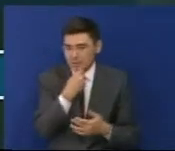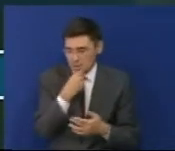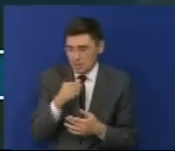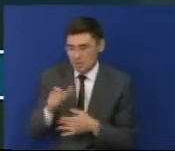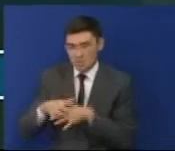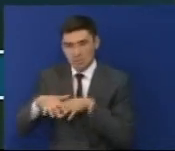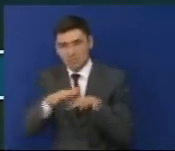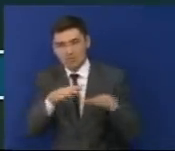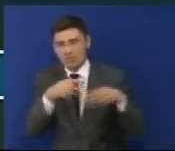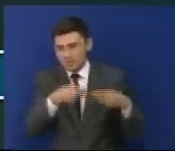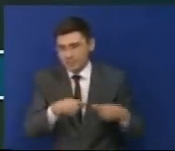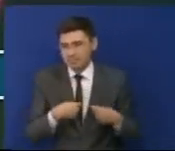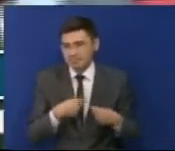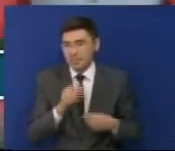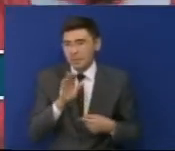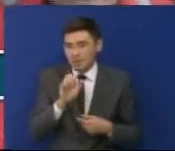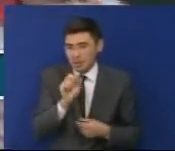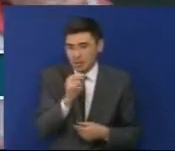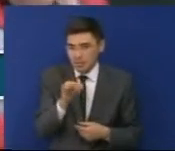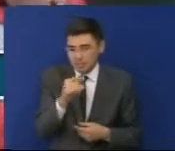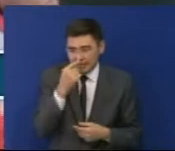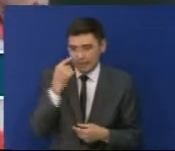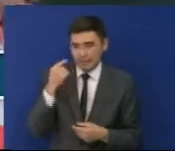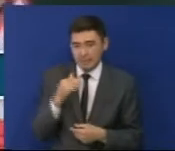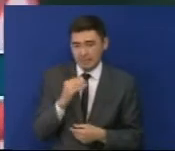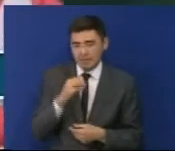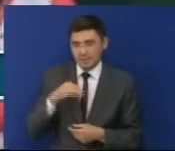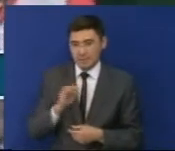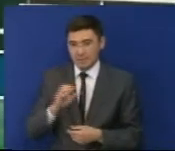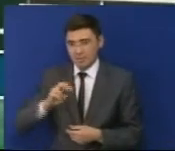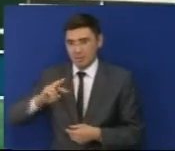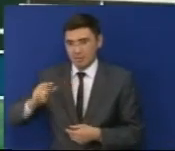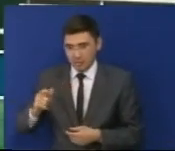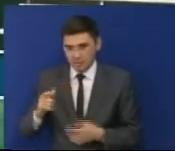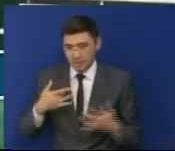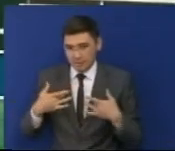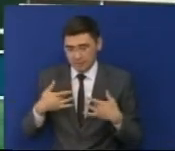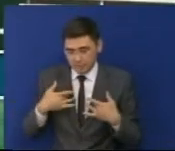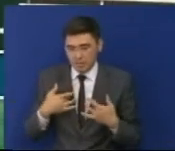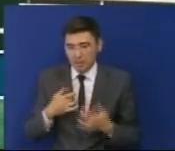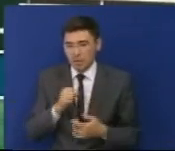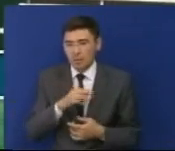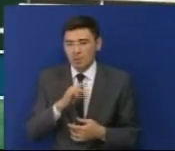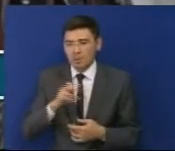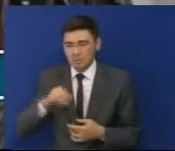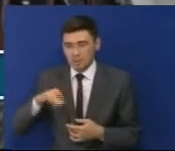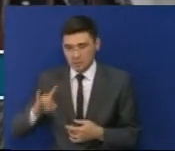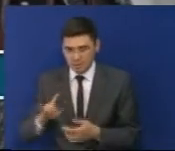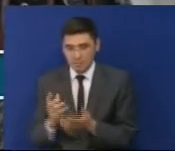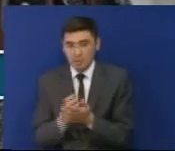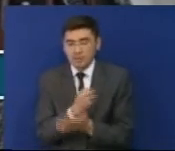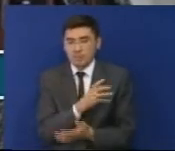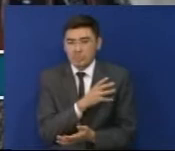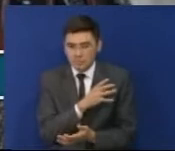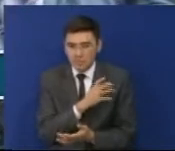Абай атындағы театр ұжымы таяуда өткен фестивальде Ахметтің аманаты қойылымымен тарихи премьера аталымын жеңіп алып,